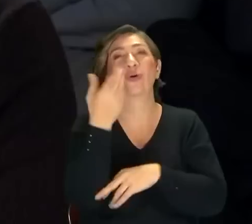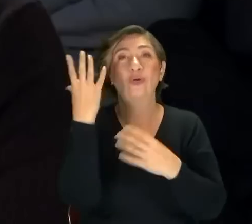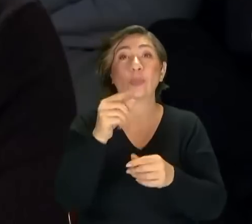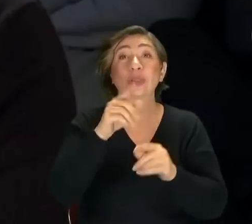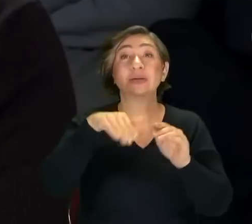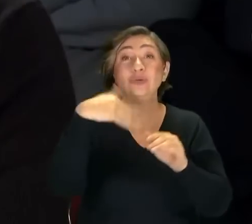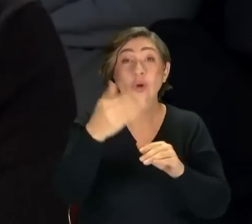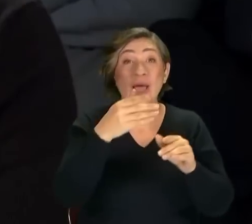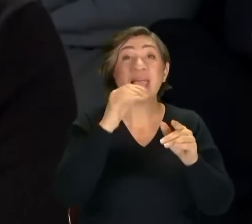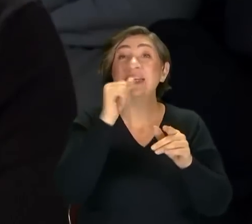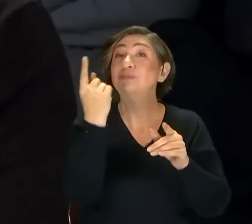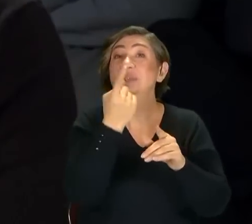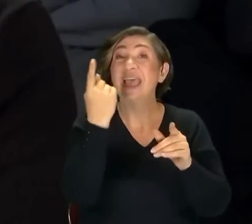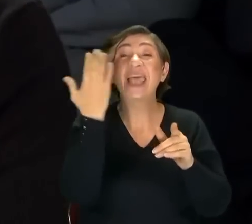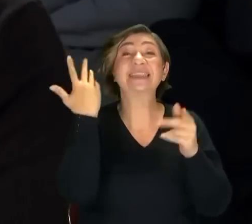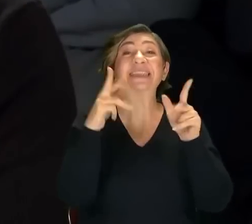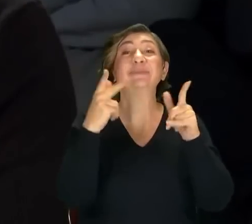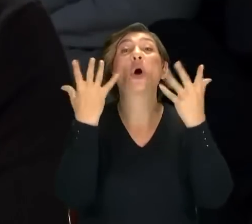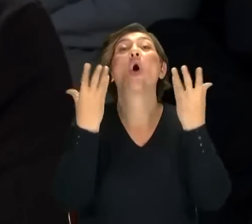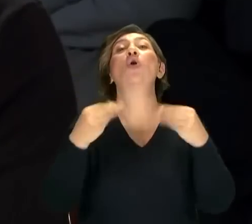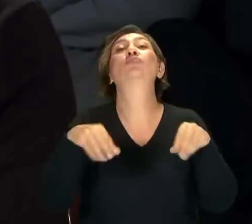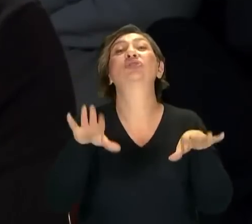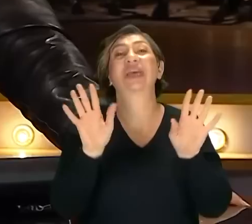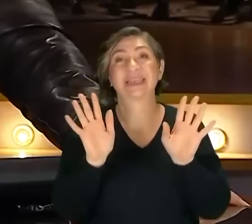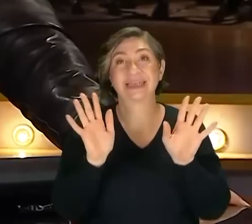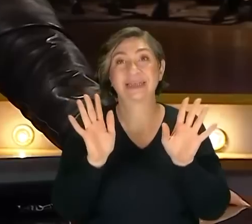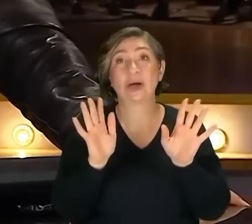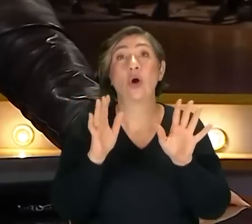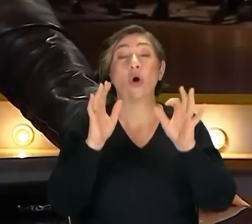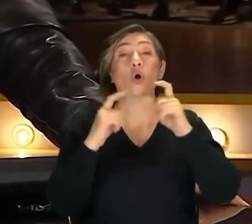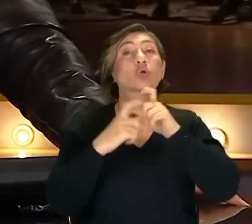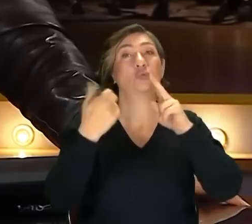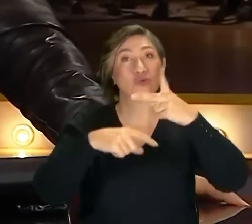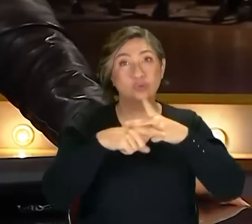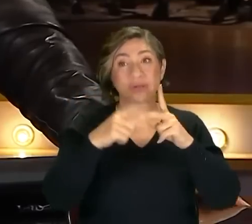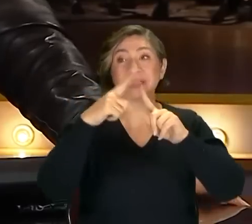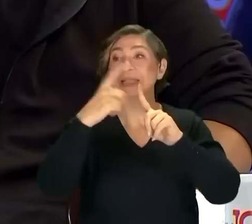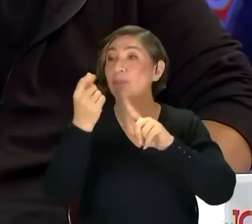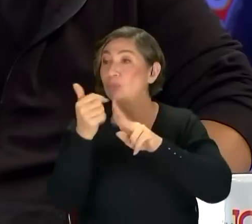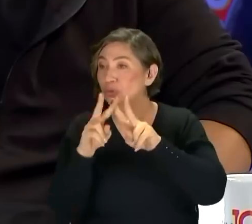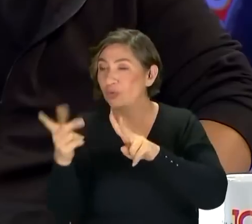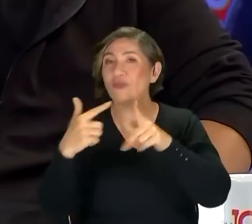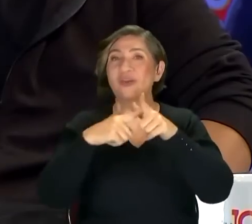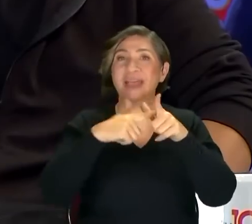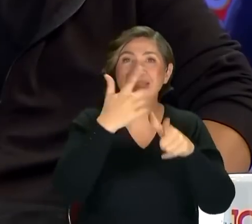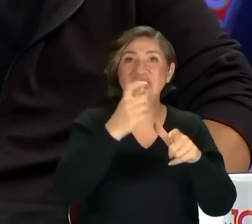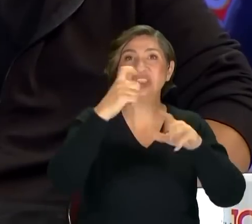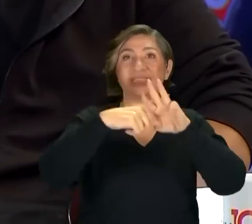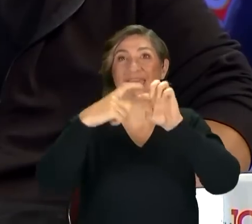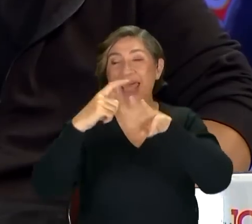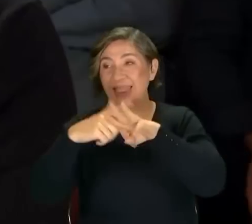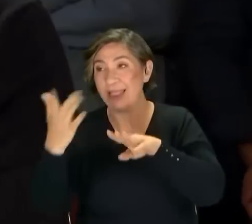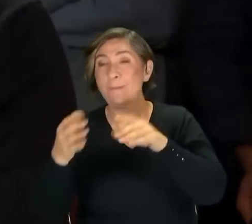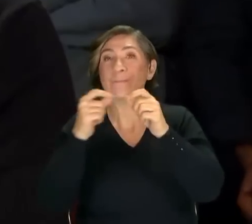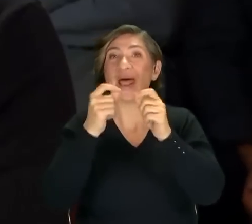sonra Pınarhisar'da hiçbir şey eskisi gibi olmayacaktır. Oğuzhan Uğur, Timur Acar, Ferdi Sancar, Ceren Taşçı, Berat